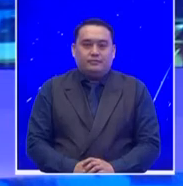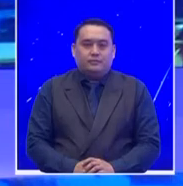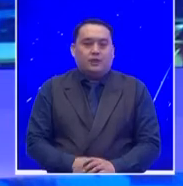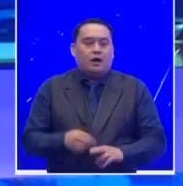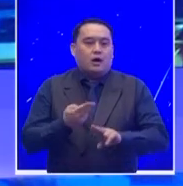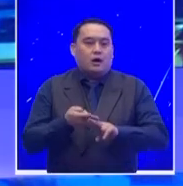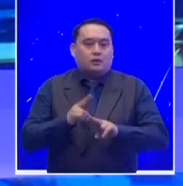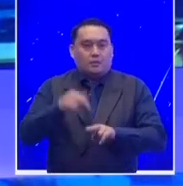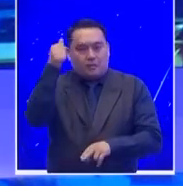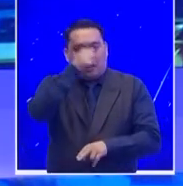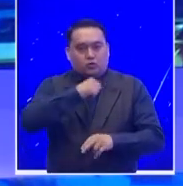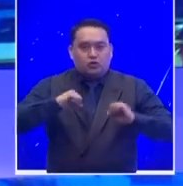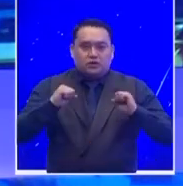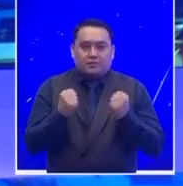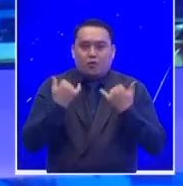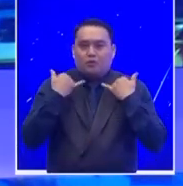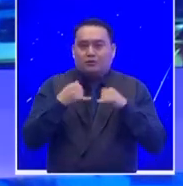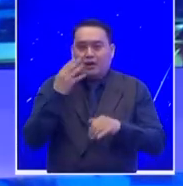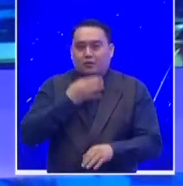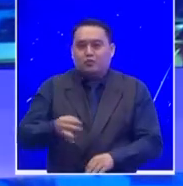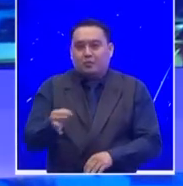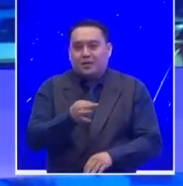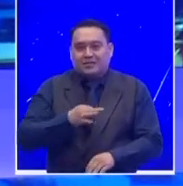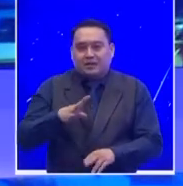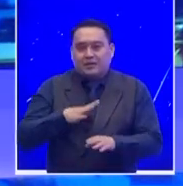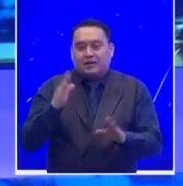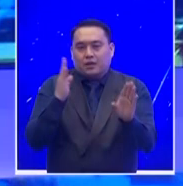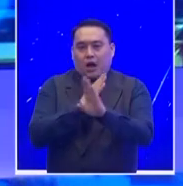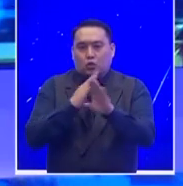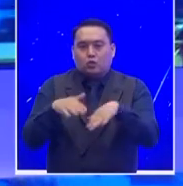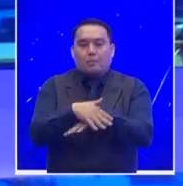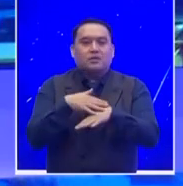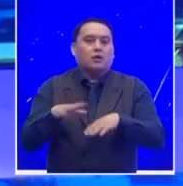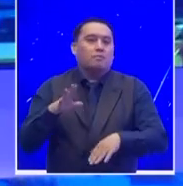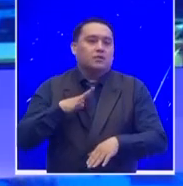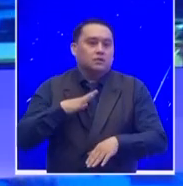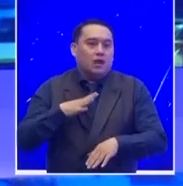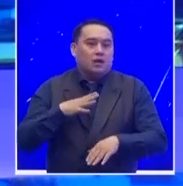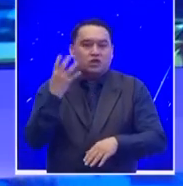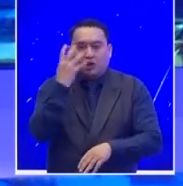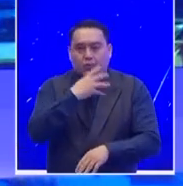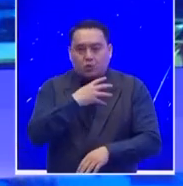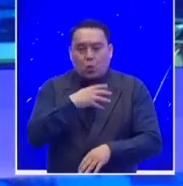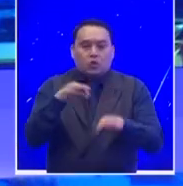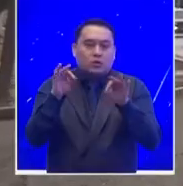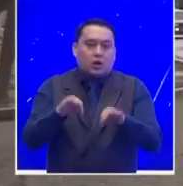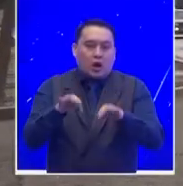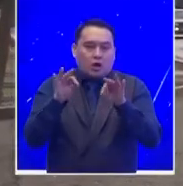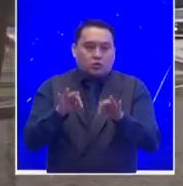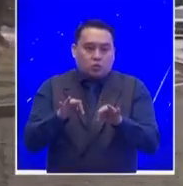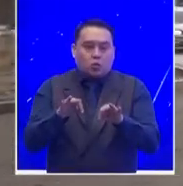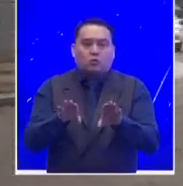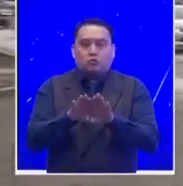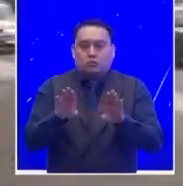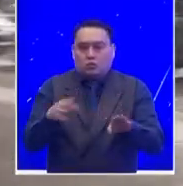Нынешняя зима поистине удивила жителей Алматинской области. Вопреки народным приметам, в этом году относительно тепло было и на крещение, и